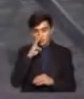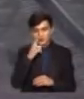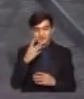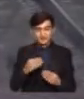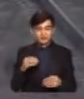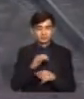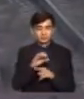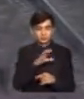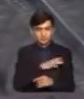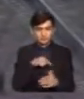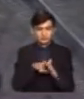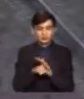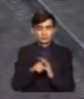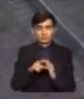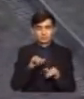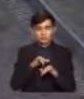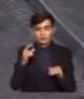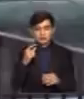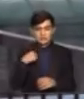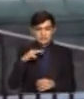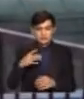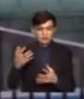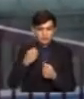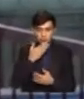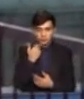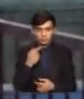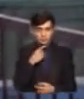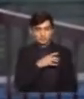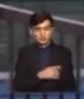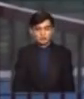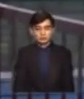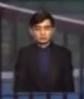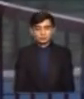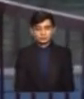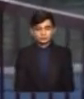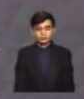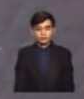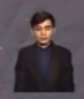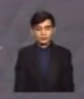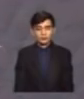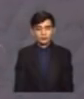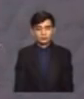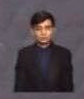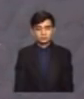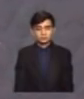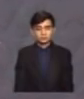Ол қыруар қаржы, бірақ тыйын алмадық деп отыр. Ерлан Қуандық, Жұмабек Тастанұлы, Информбюро, Түркістан облысы.